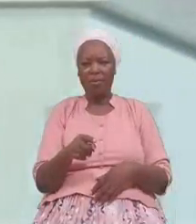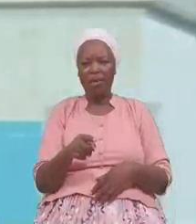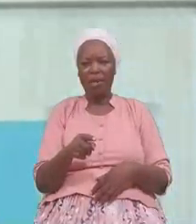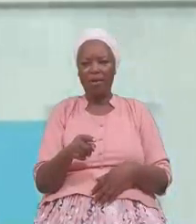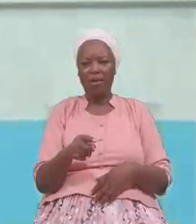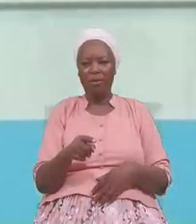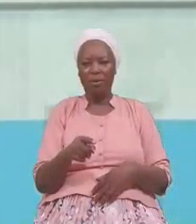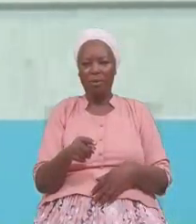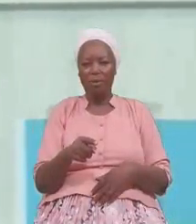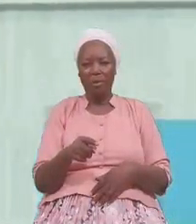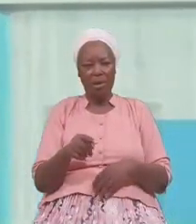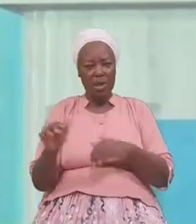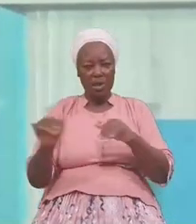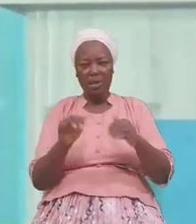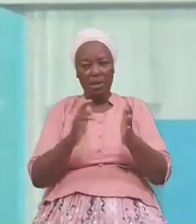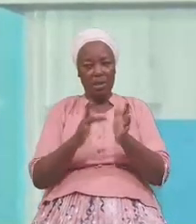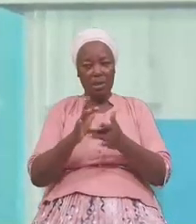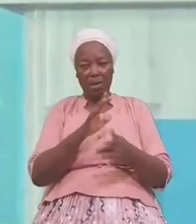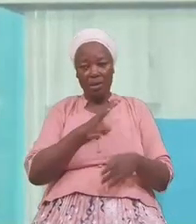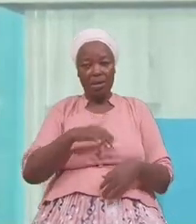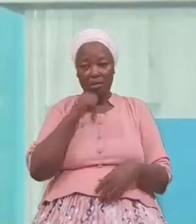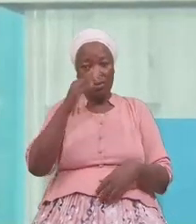Est-ce que Jésus ne savait pas? Bien sûr, il savait.